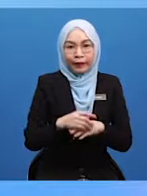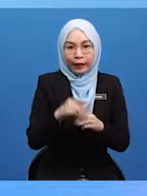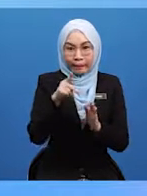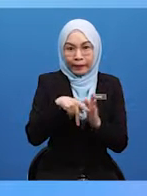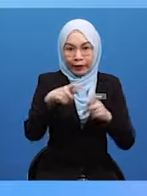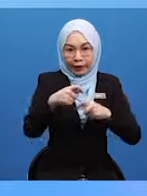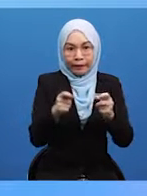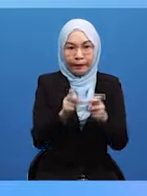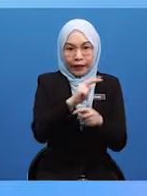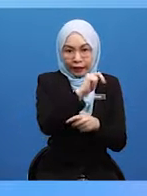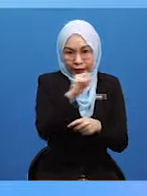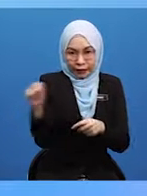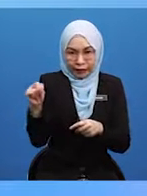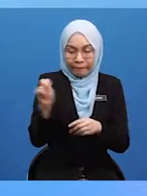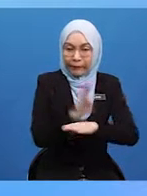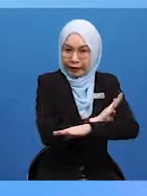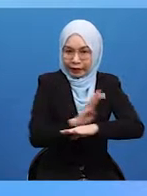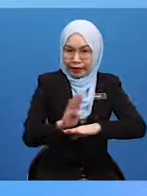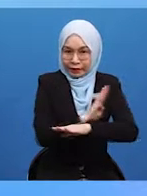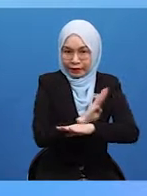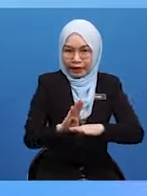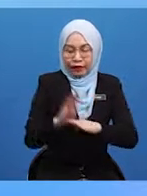adalah Senawang di Negeri Sembilan.